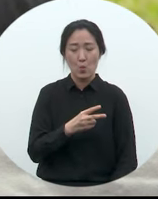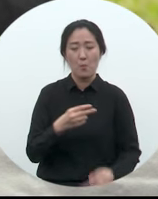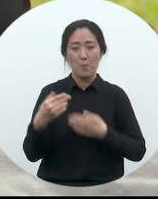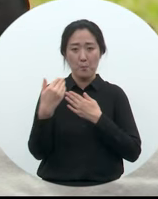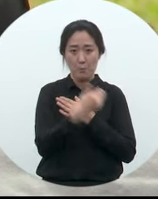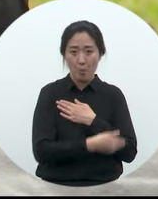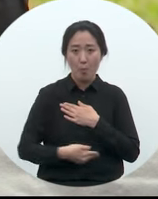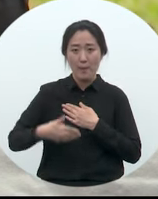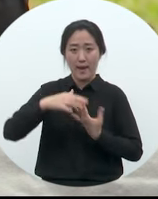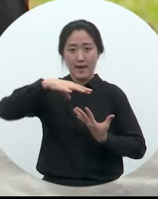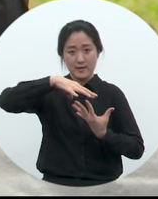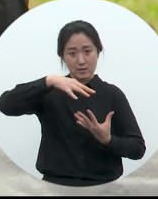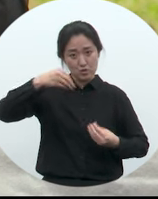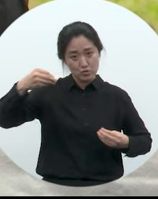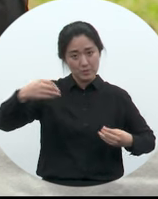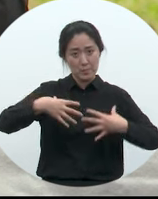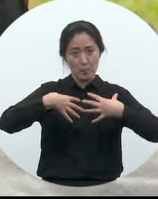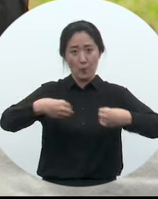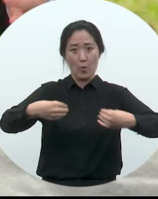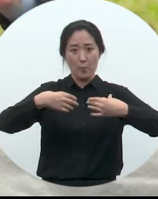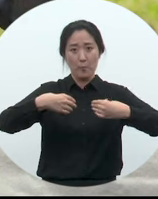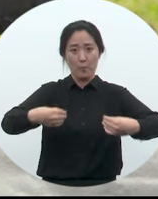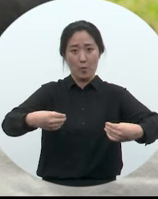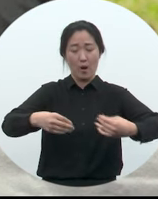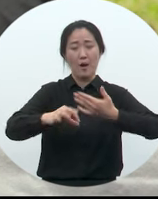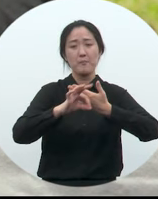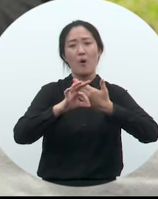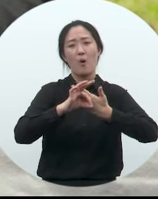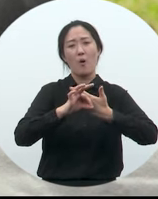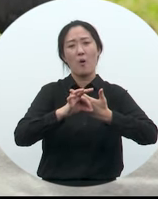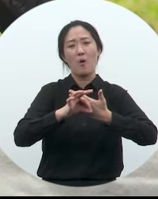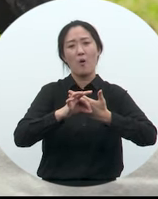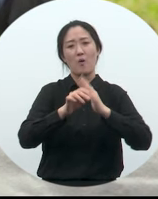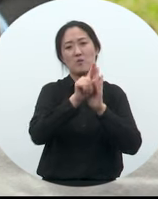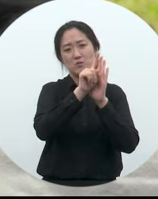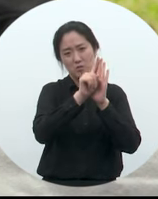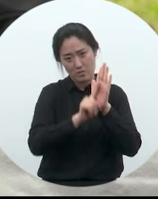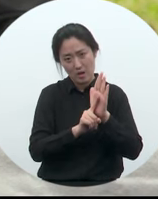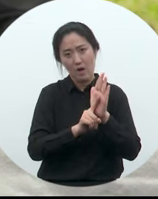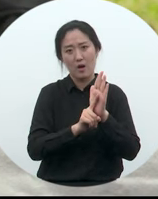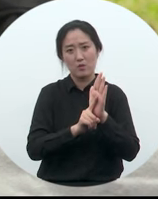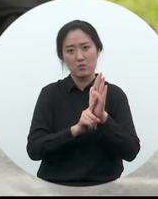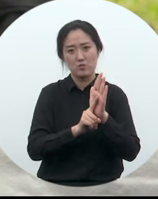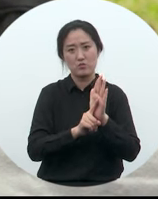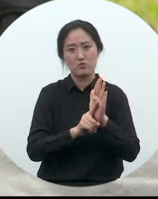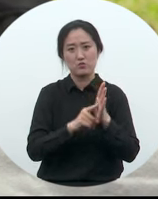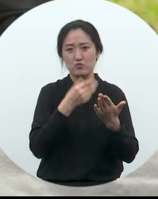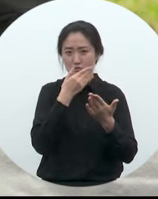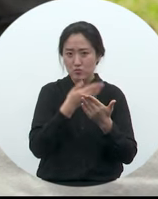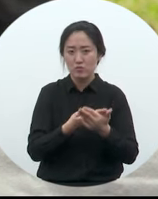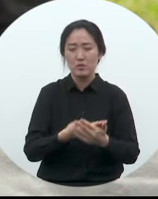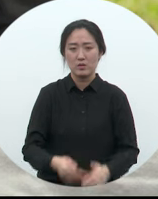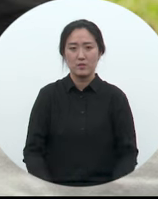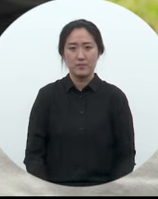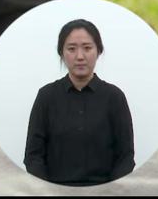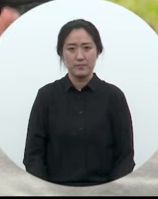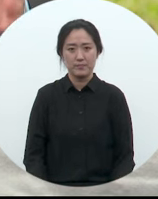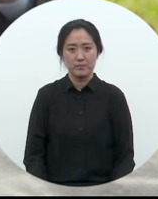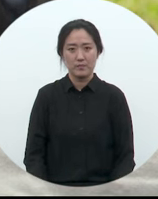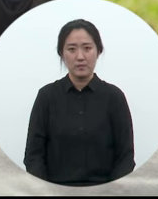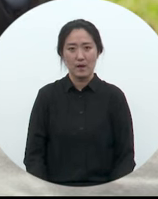중요하겠고요. 그리고 우리 몸에 근육이 빠지면은 체온이 떨어지고 면역력도 떨어집니다. 그래서 근육이라고 하는